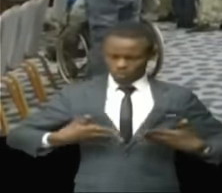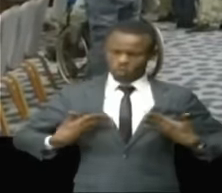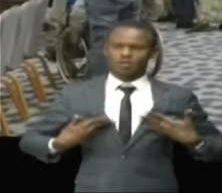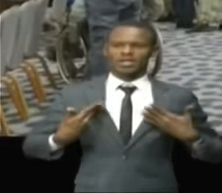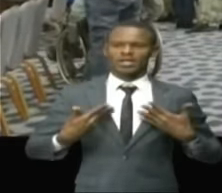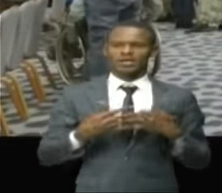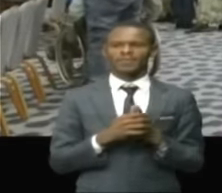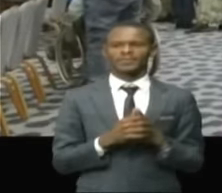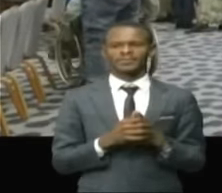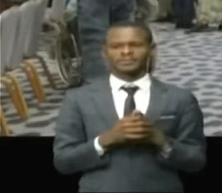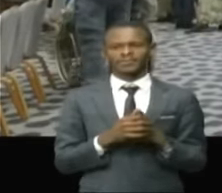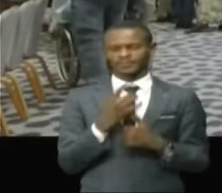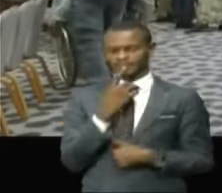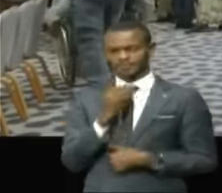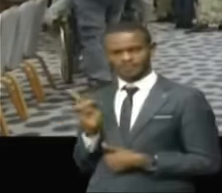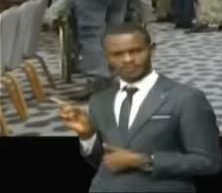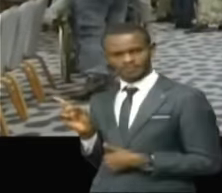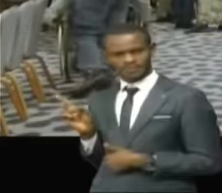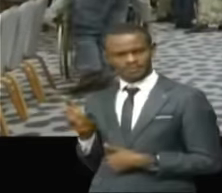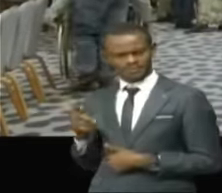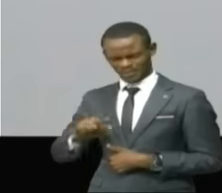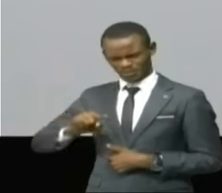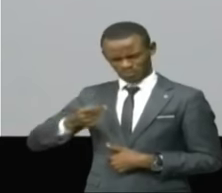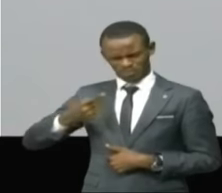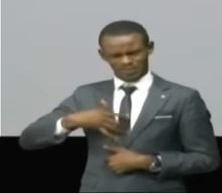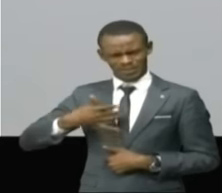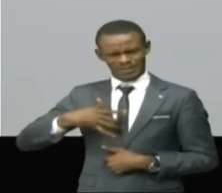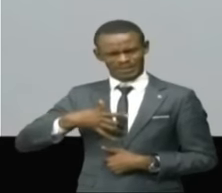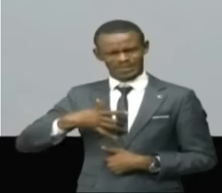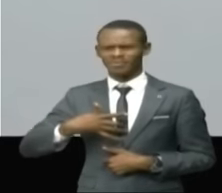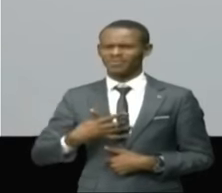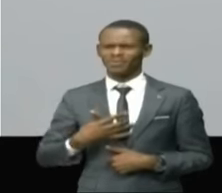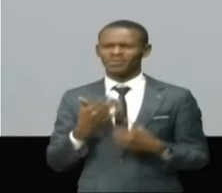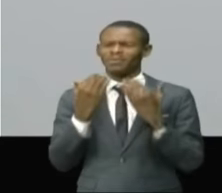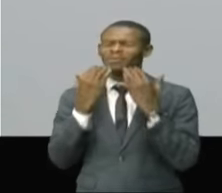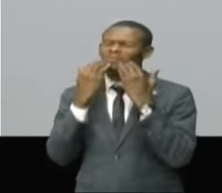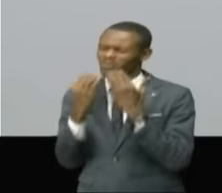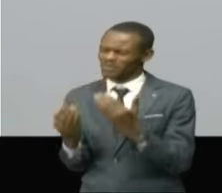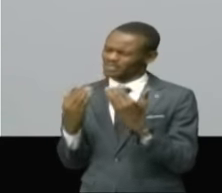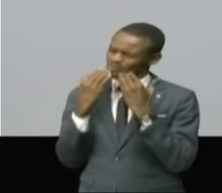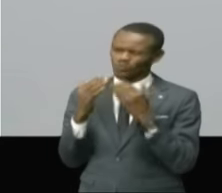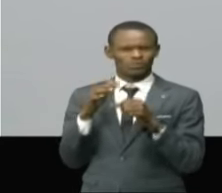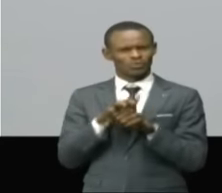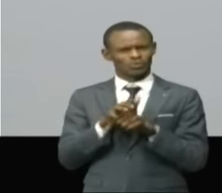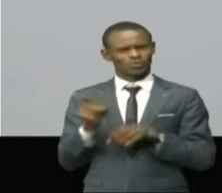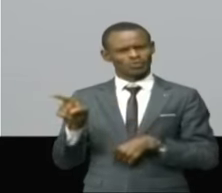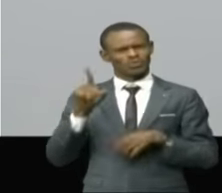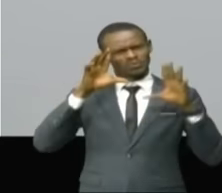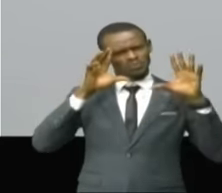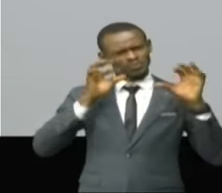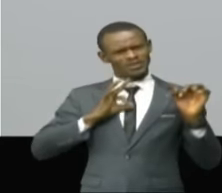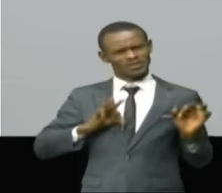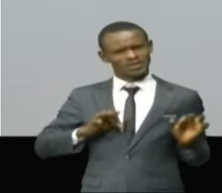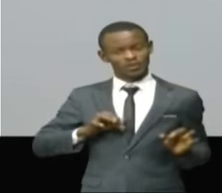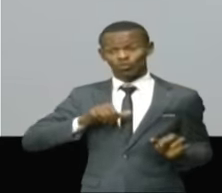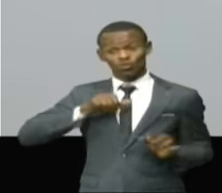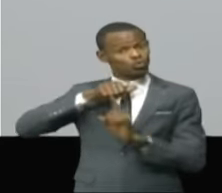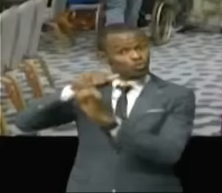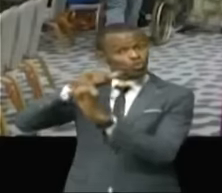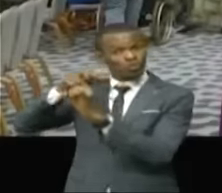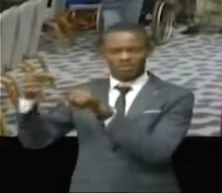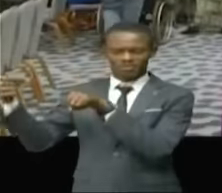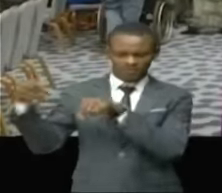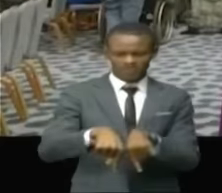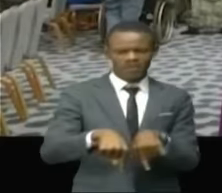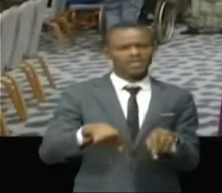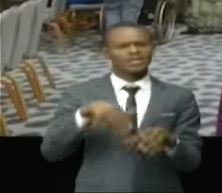la reconnaissance envers le chef de l'État qui est venu à cette activité, lancer personnellement cette campagne de vulgarisation de notre loi organique,